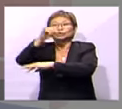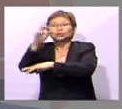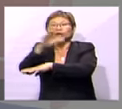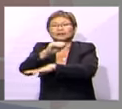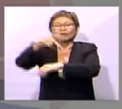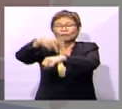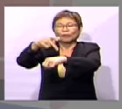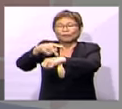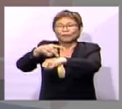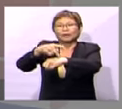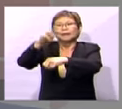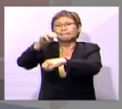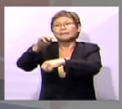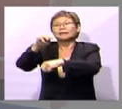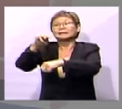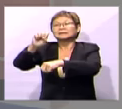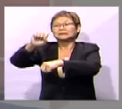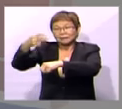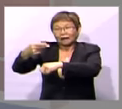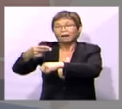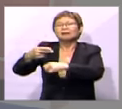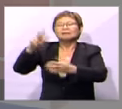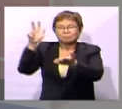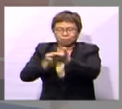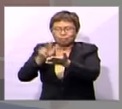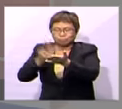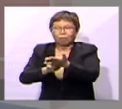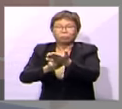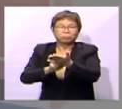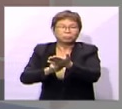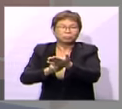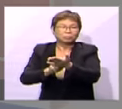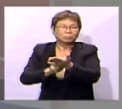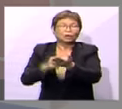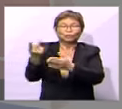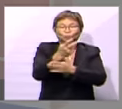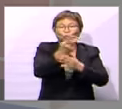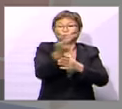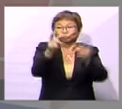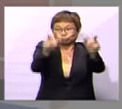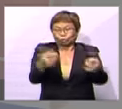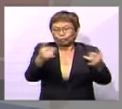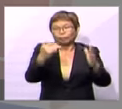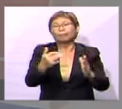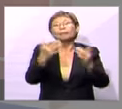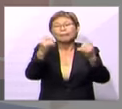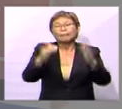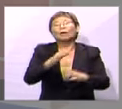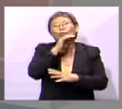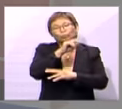dari Filipina Misak Median Bahaduran kini sah milik The Boss Gaurus. Kedua-dua pemain itu berusia 31